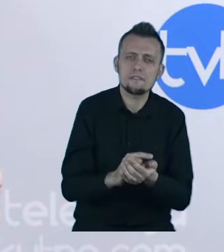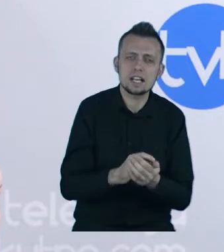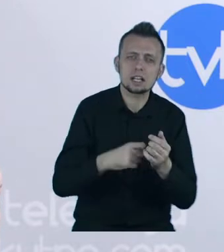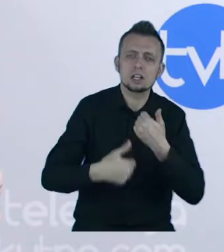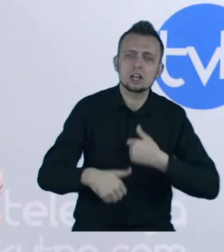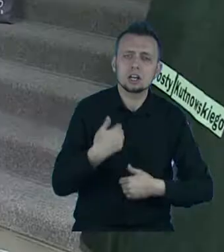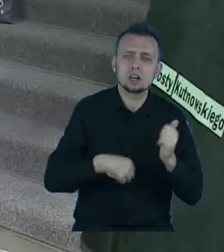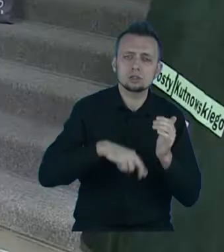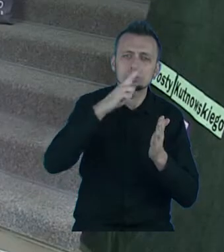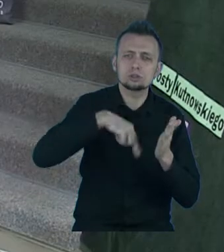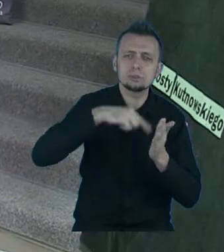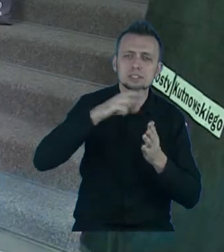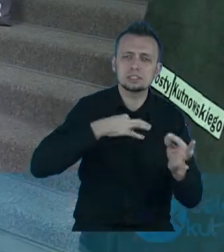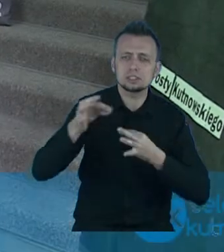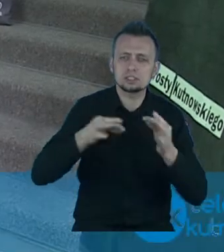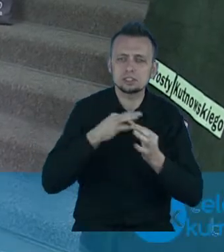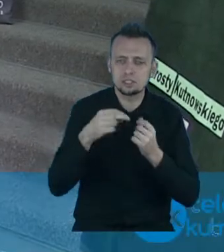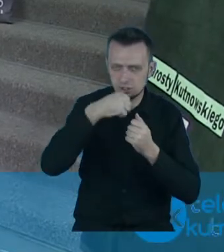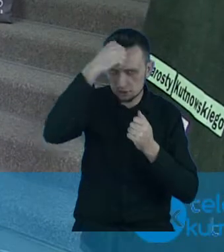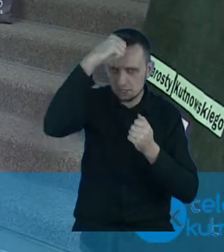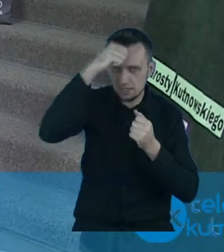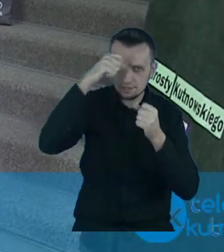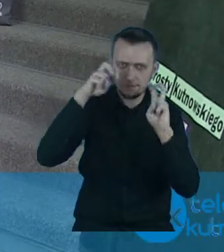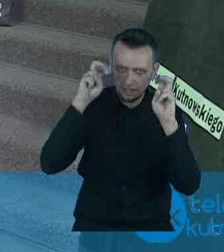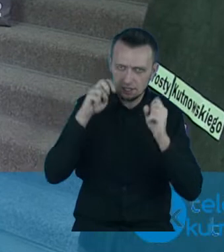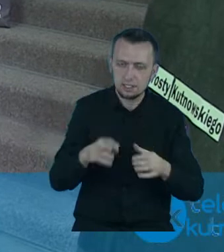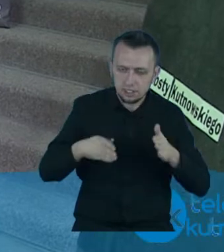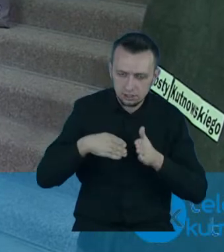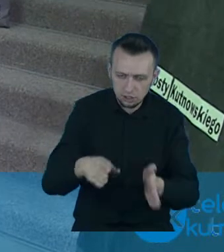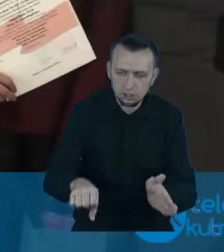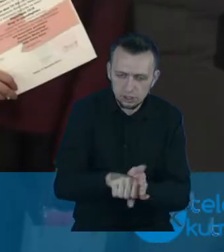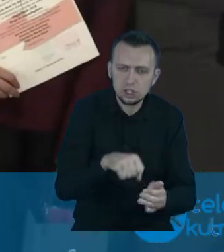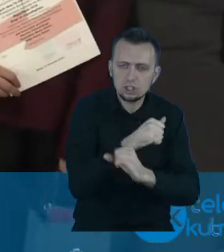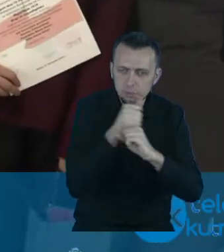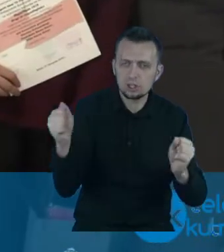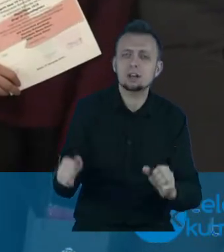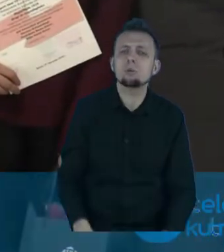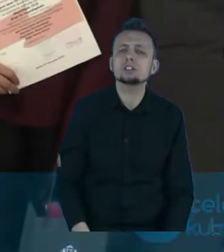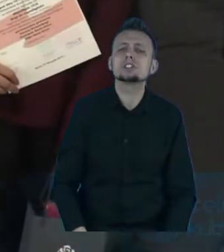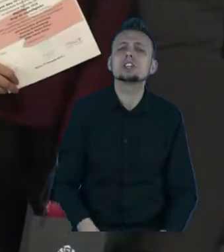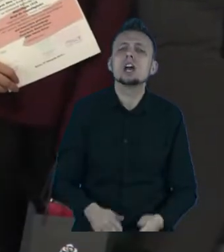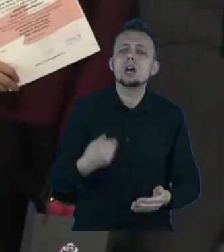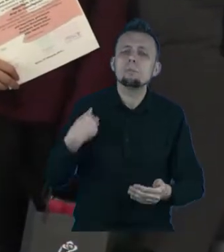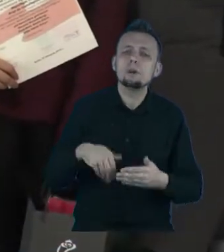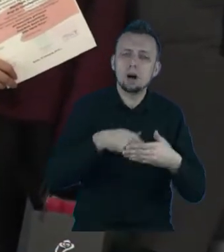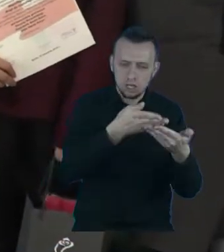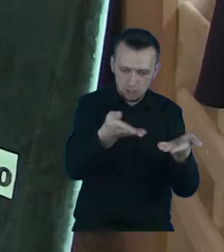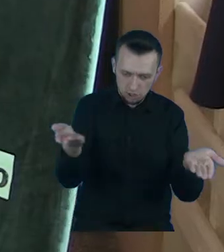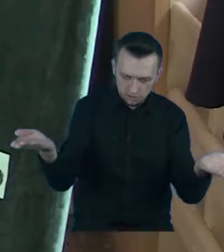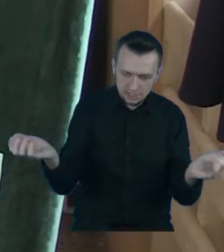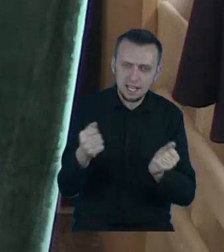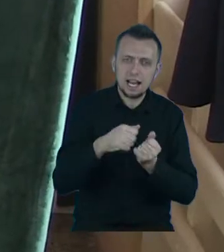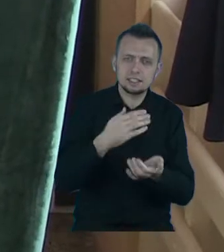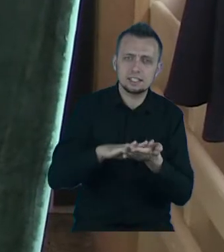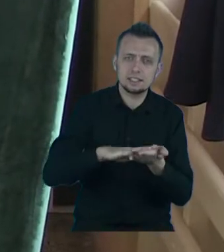do Niepodległości. W Szkole Podstawowej nr 1 odbyło się rozdanie nagród w konkursie z okazji stulecia odzyskania niepodległości przez